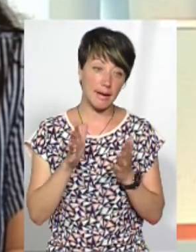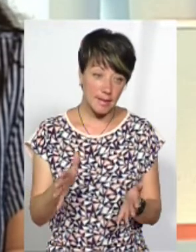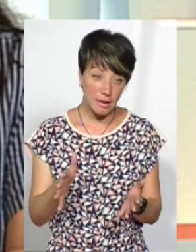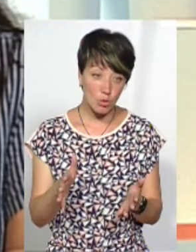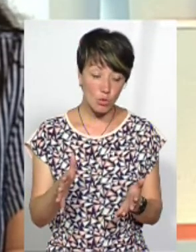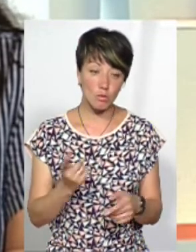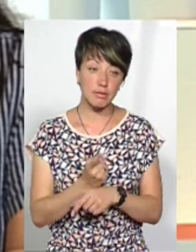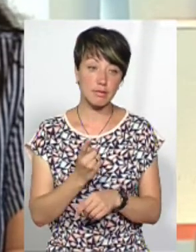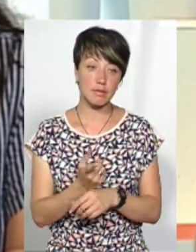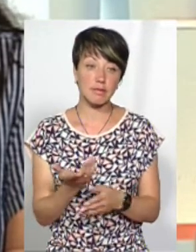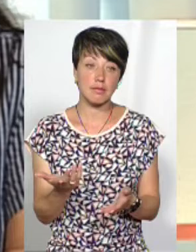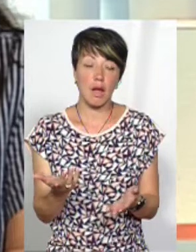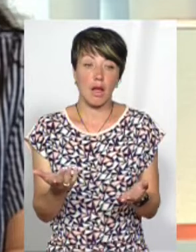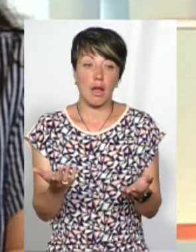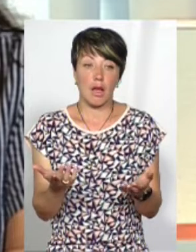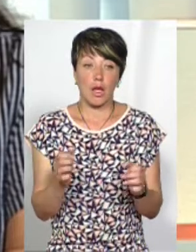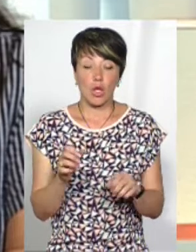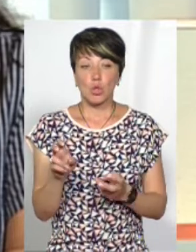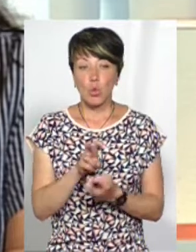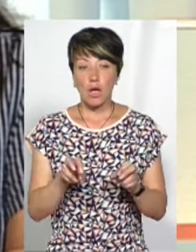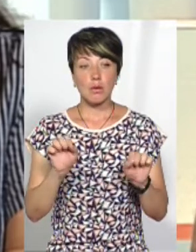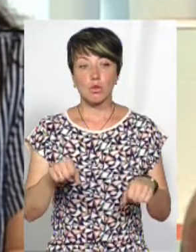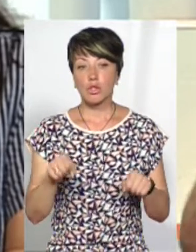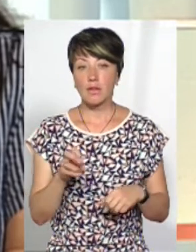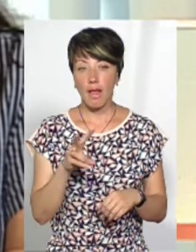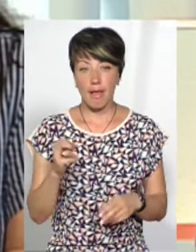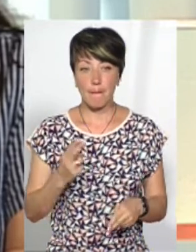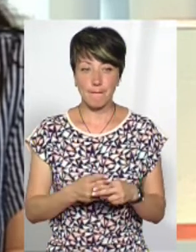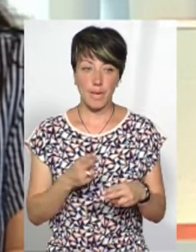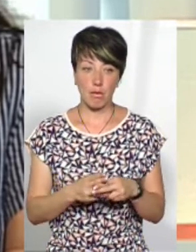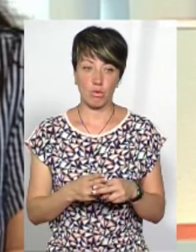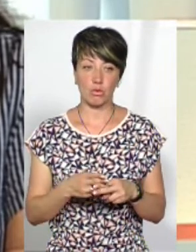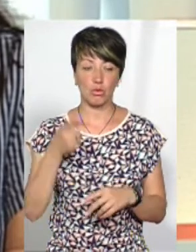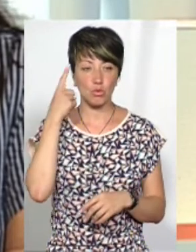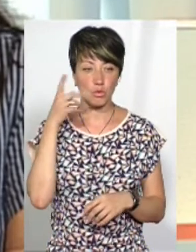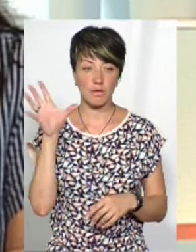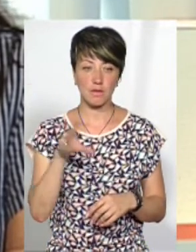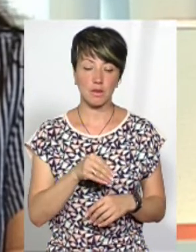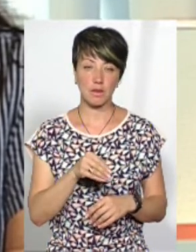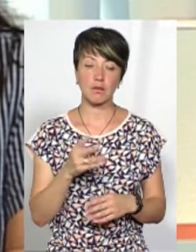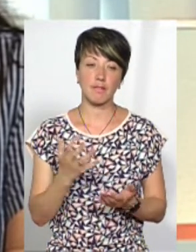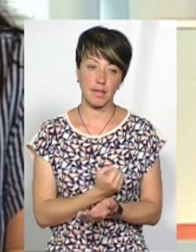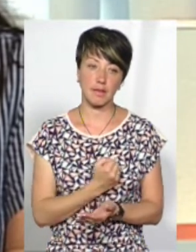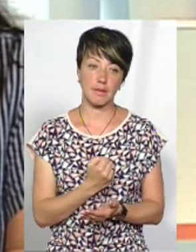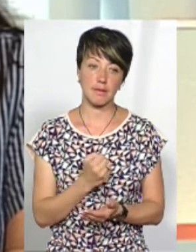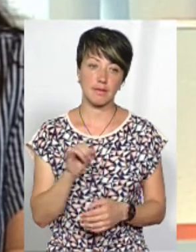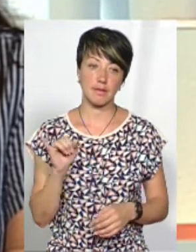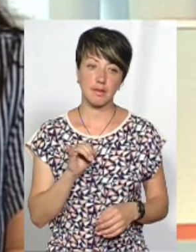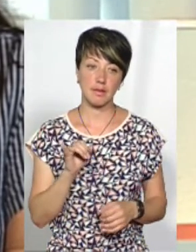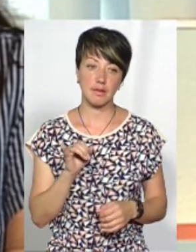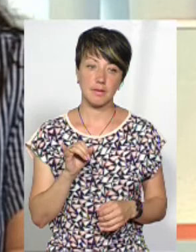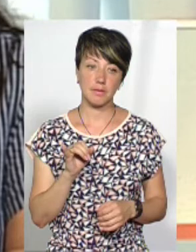і шукати можливості, а не бар'єри. Я думаю, всіх получиться і